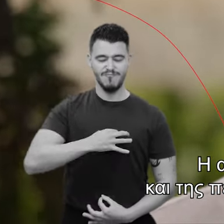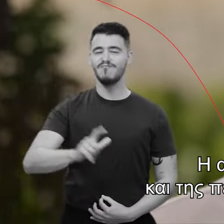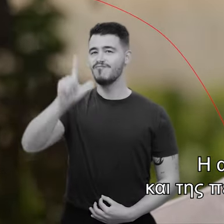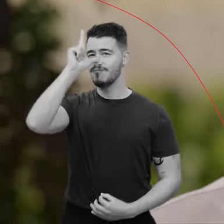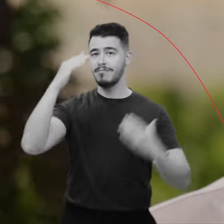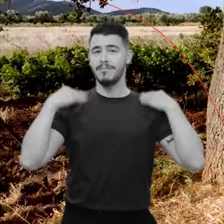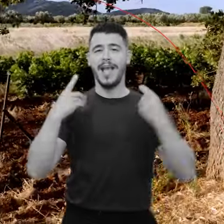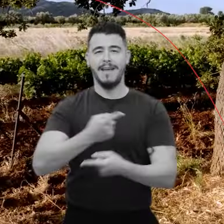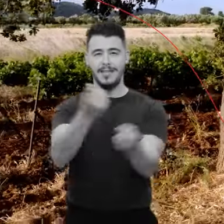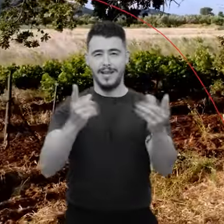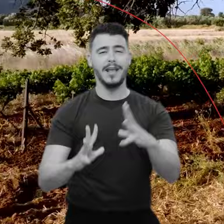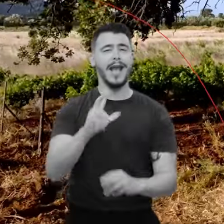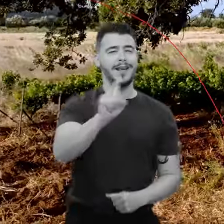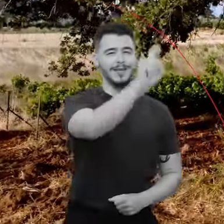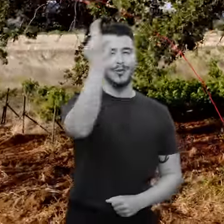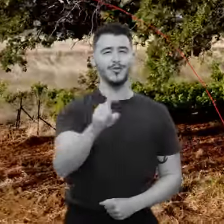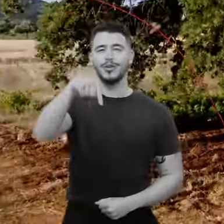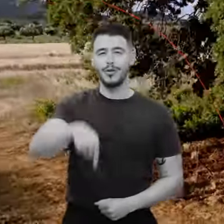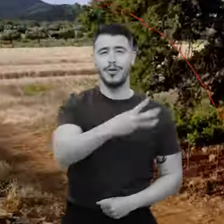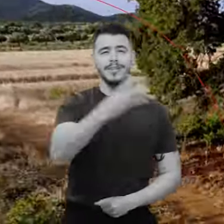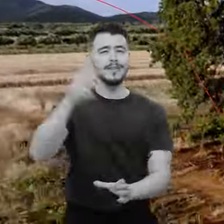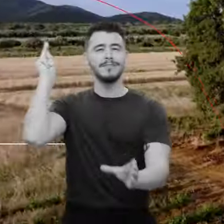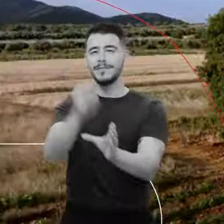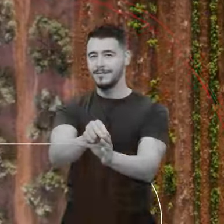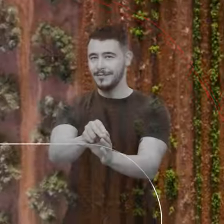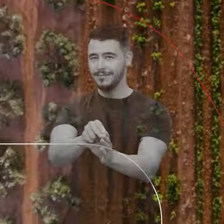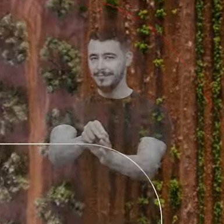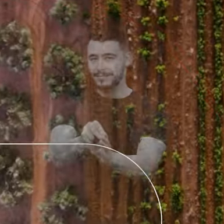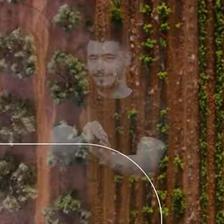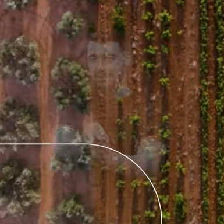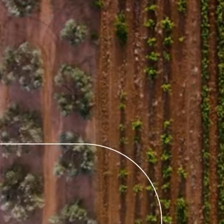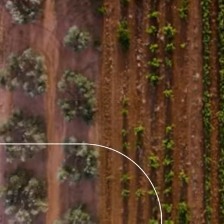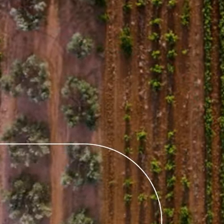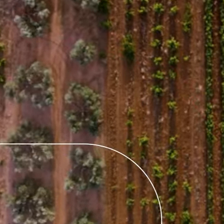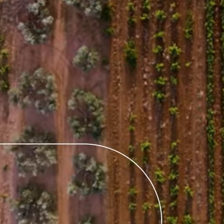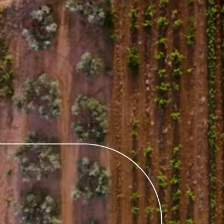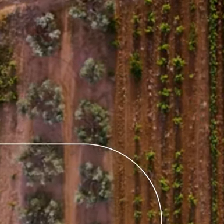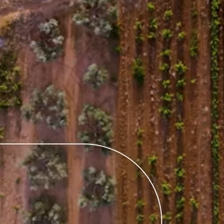είναι στο χέρι σου καλύτερη ζωή τώρα συριζα